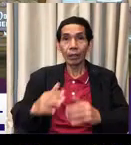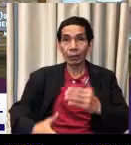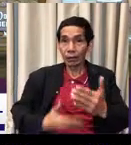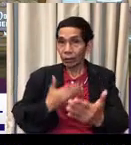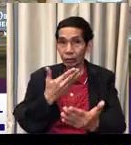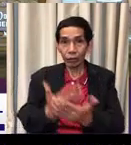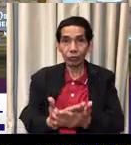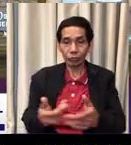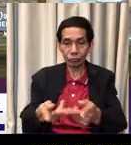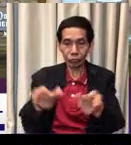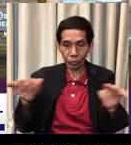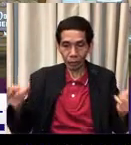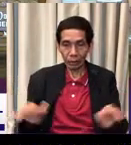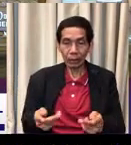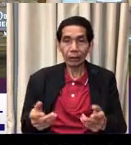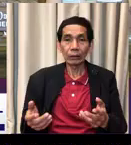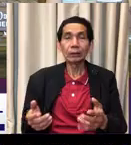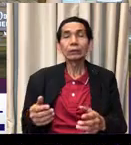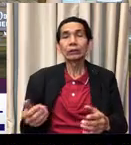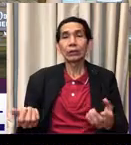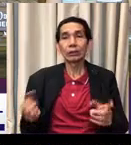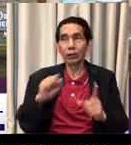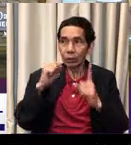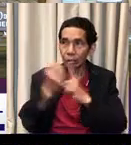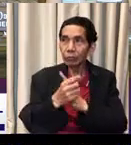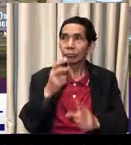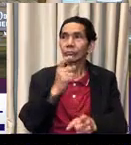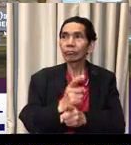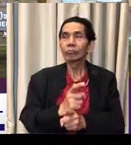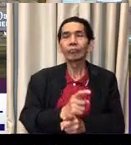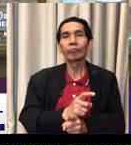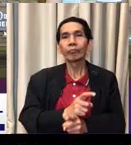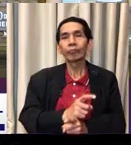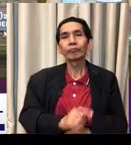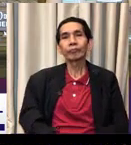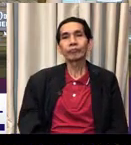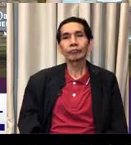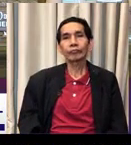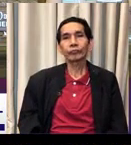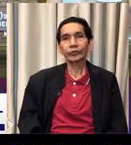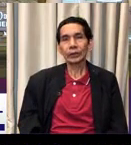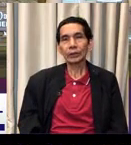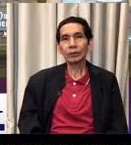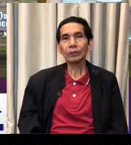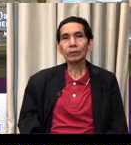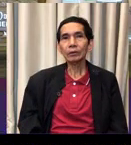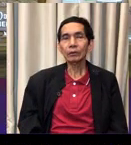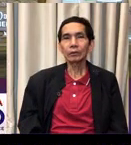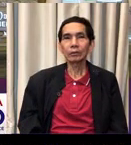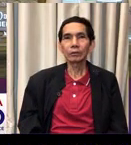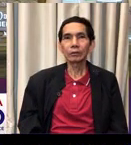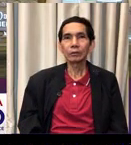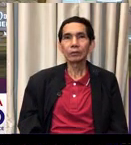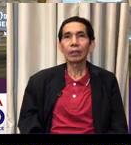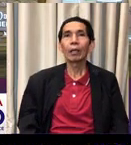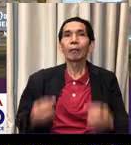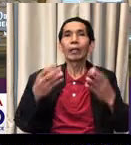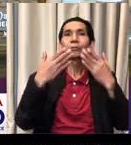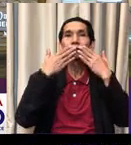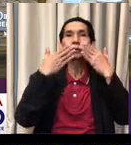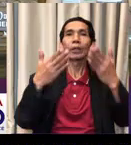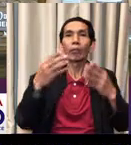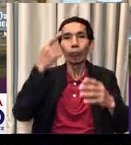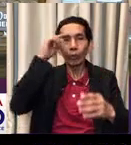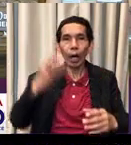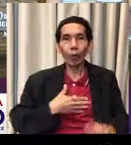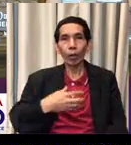kayo sa alanganin. Di ba? Oo. Kaya, maraming salamat sa